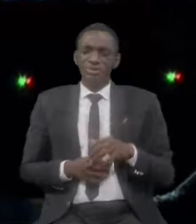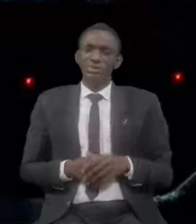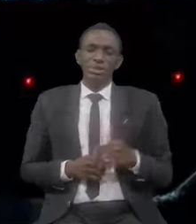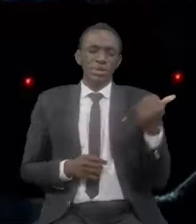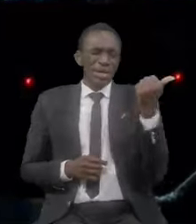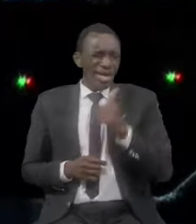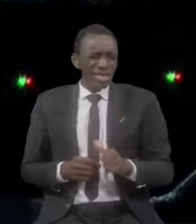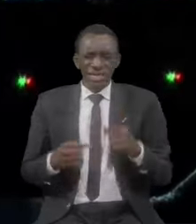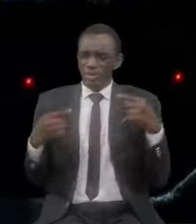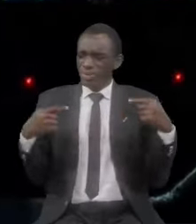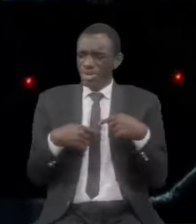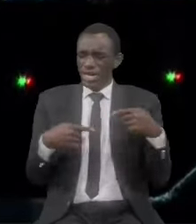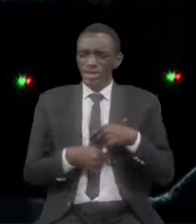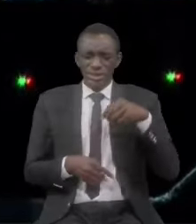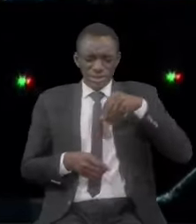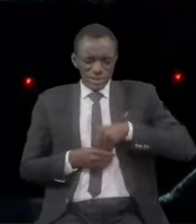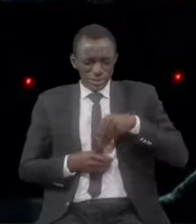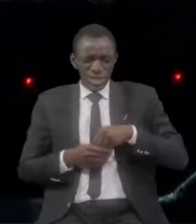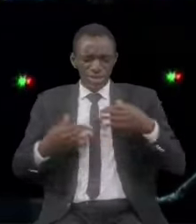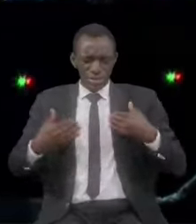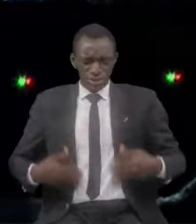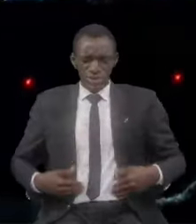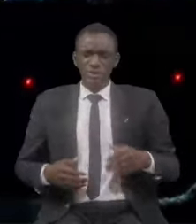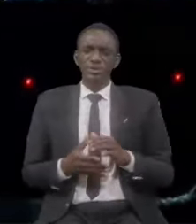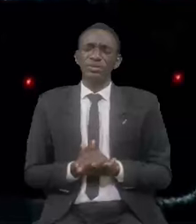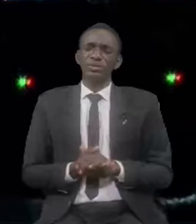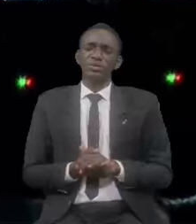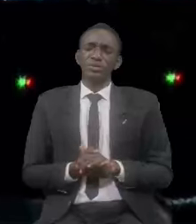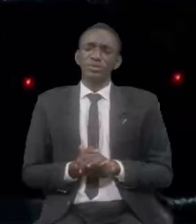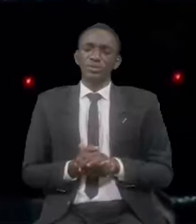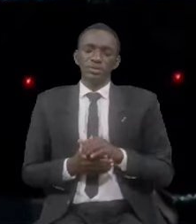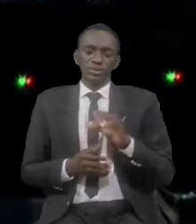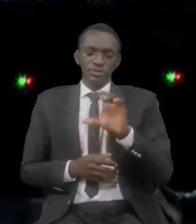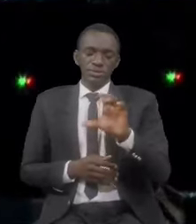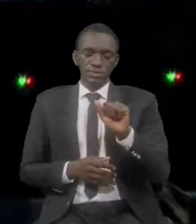toute douleur au-dedans de vous, le cancer,